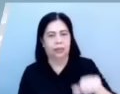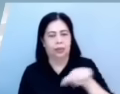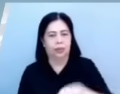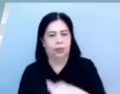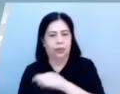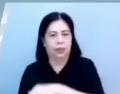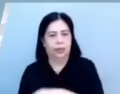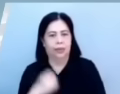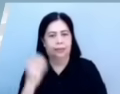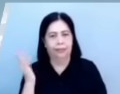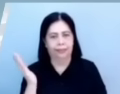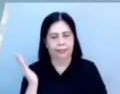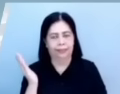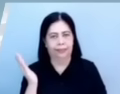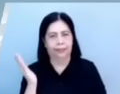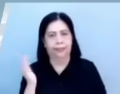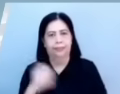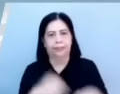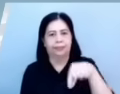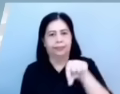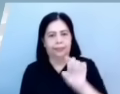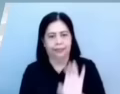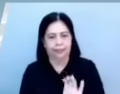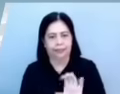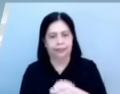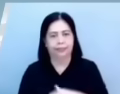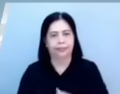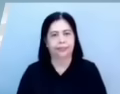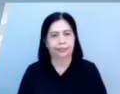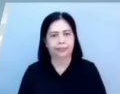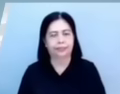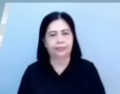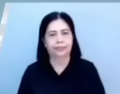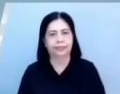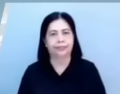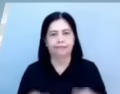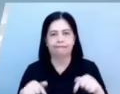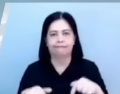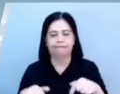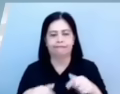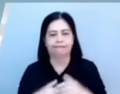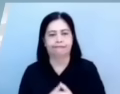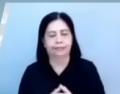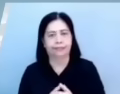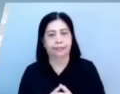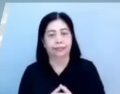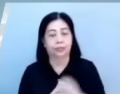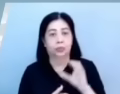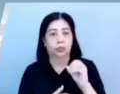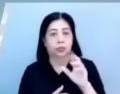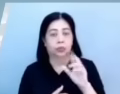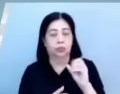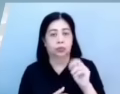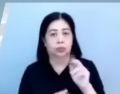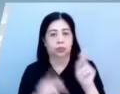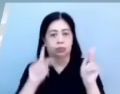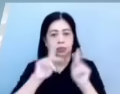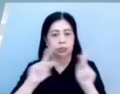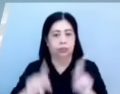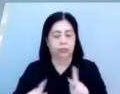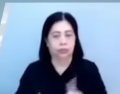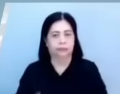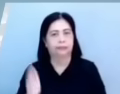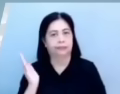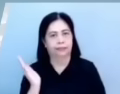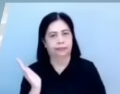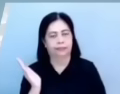23.4 degrees Celsius naman ang naitalang minimum temperature dito sa Quezon City, habang 23.5 degrees Celsius sa